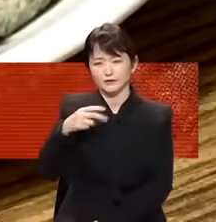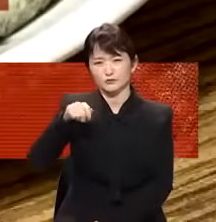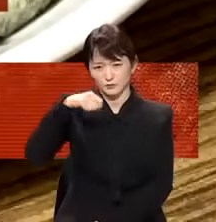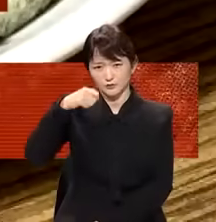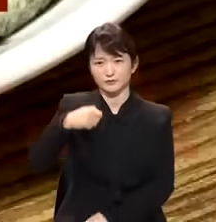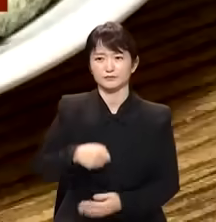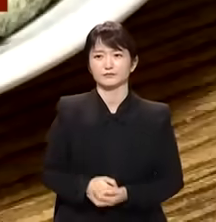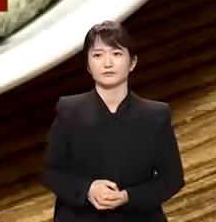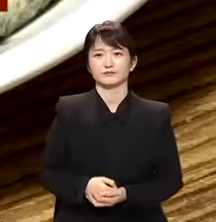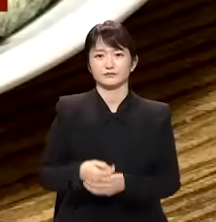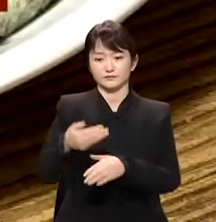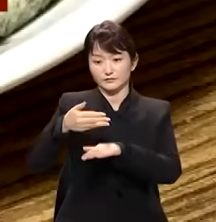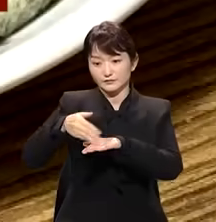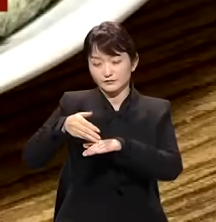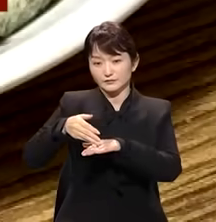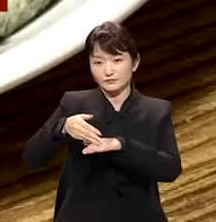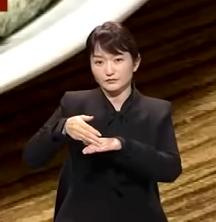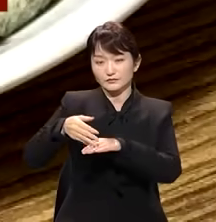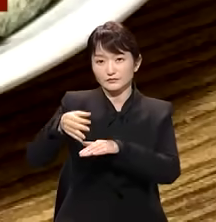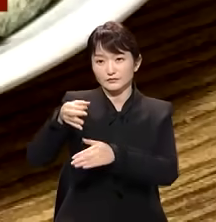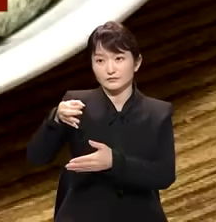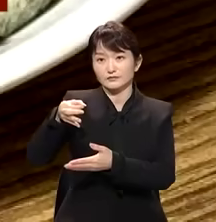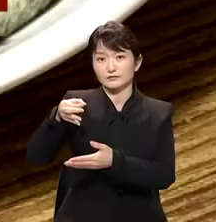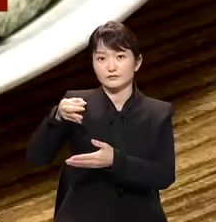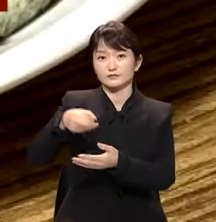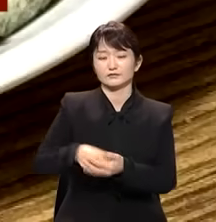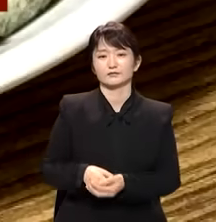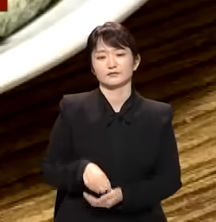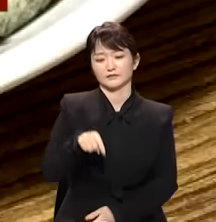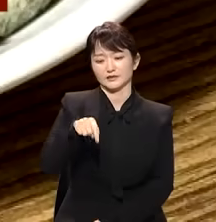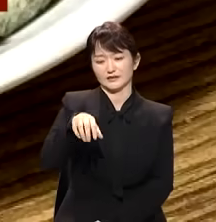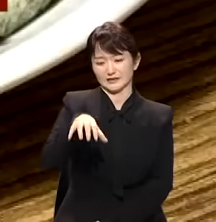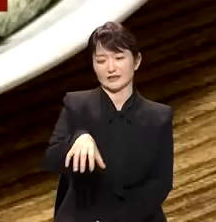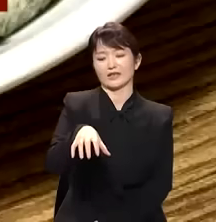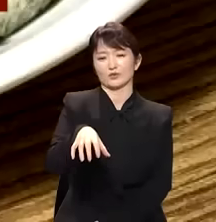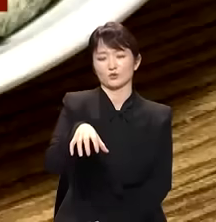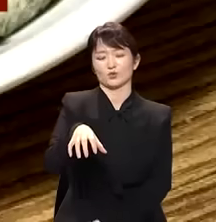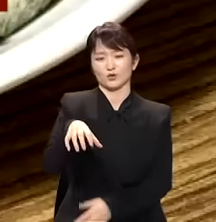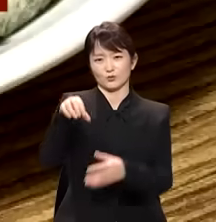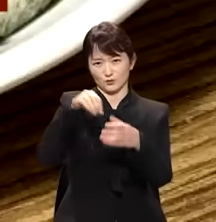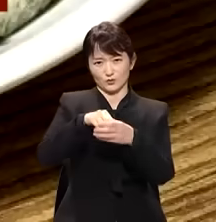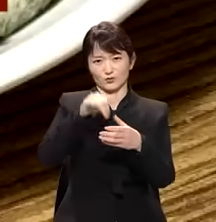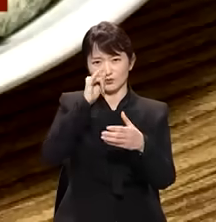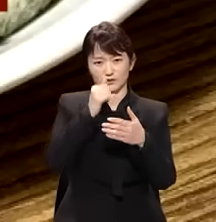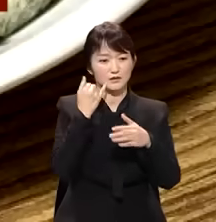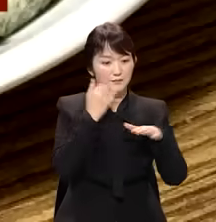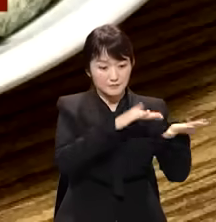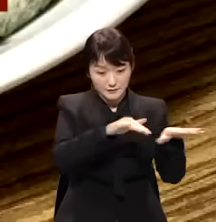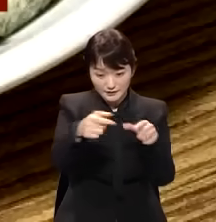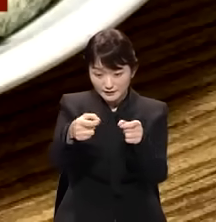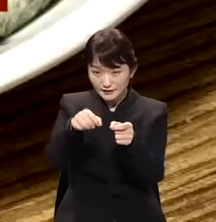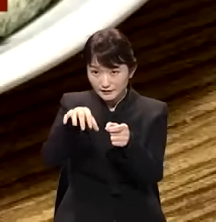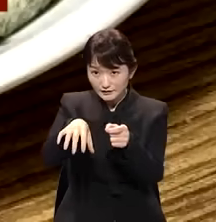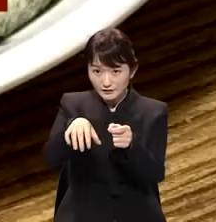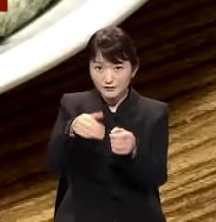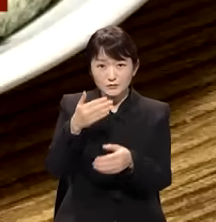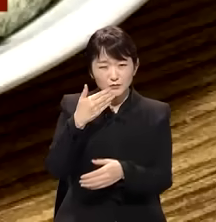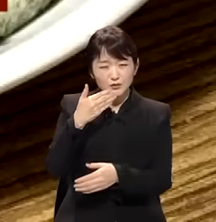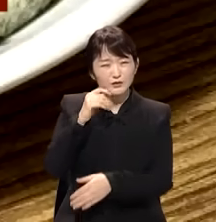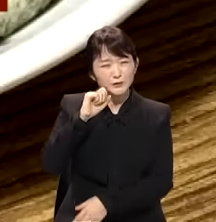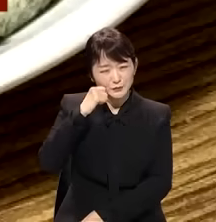해 가격의 요소가 뭐가 있냐면 장소가 있어요 장소 아 장소 바닷가나 아니면 먹기 힘든